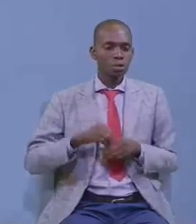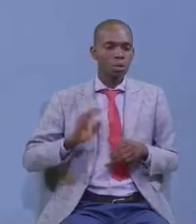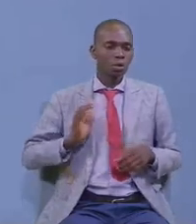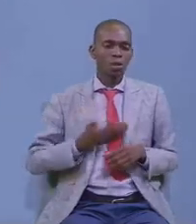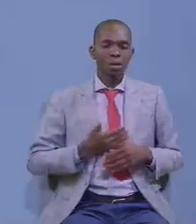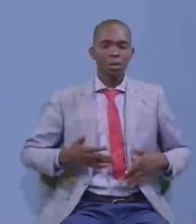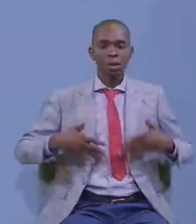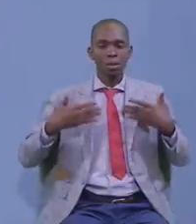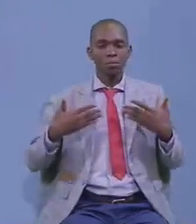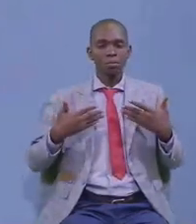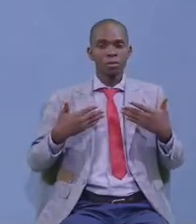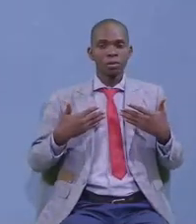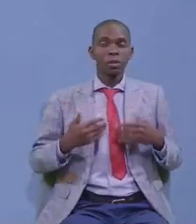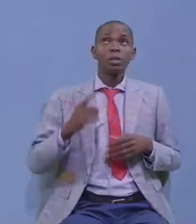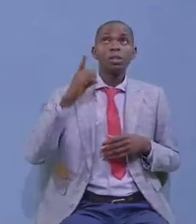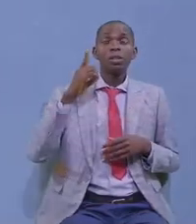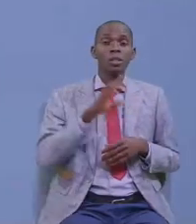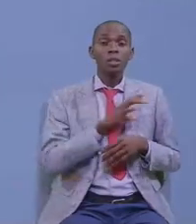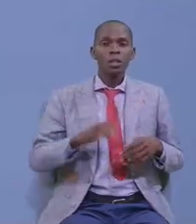il n'est pas oisif.